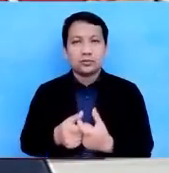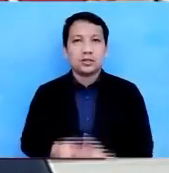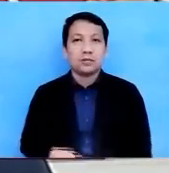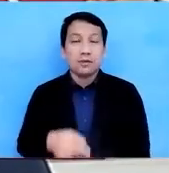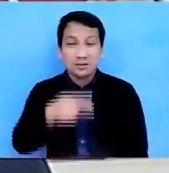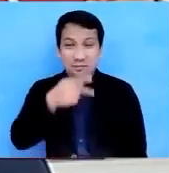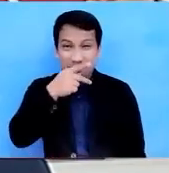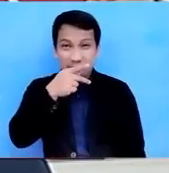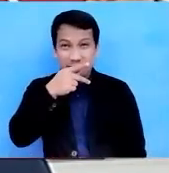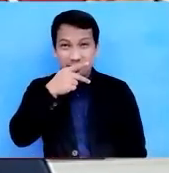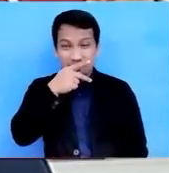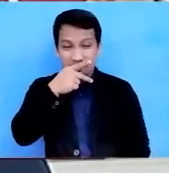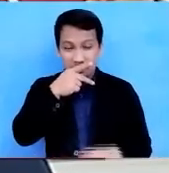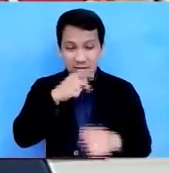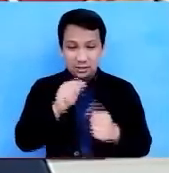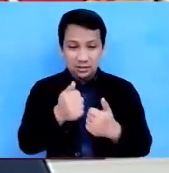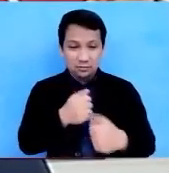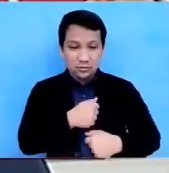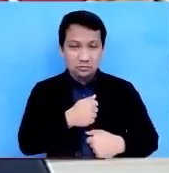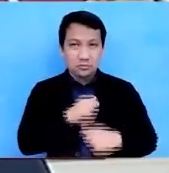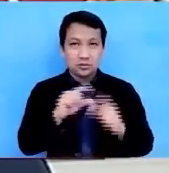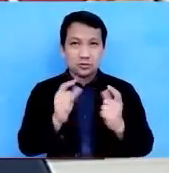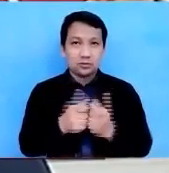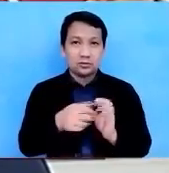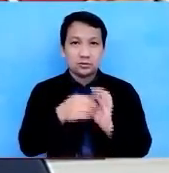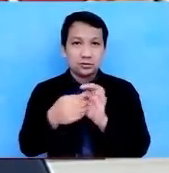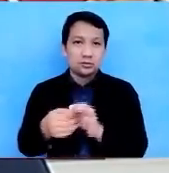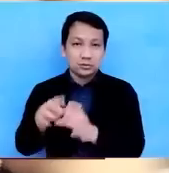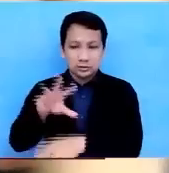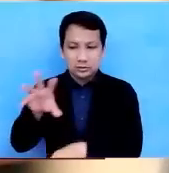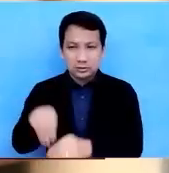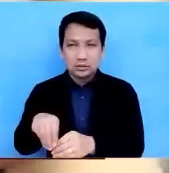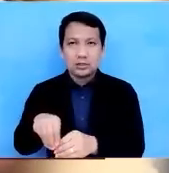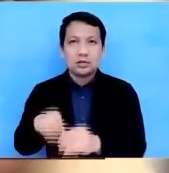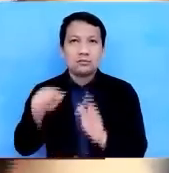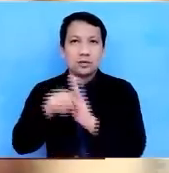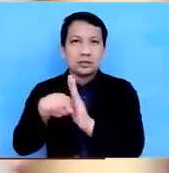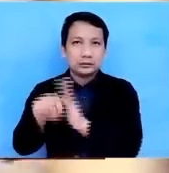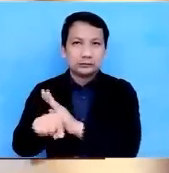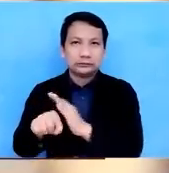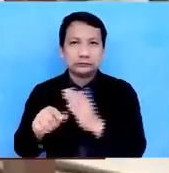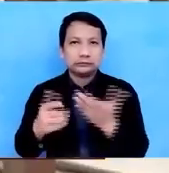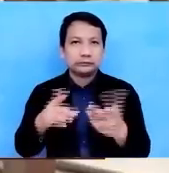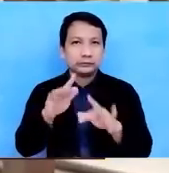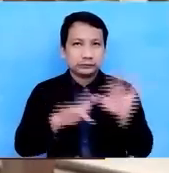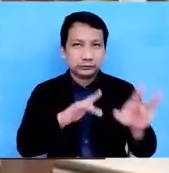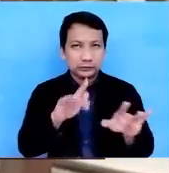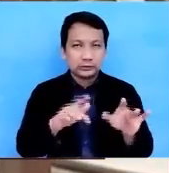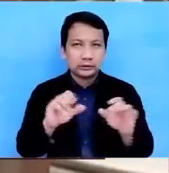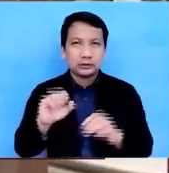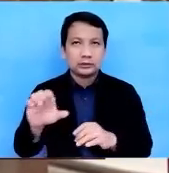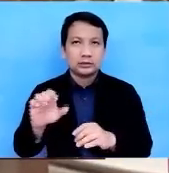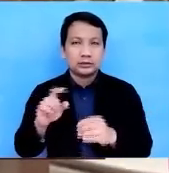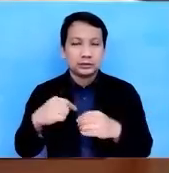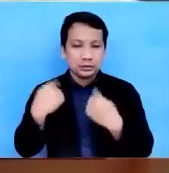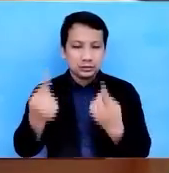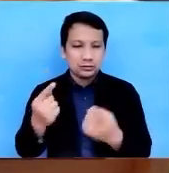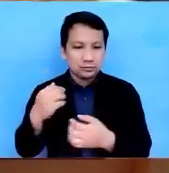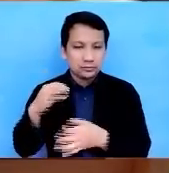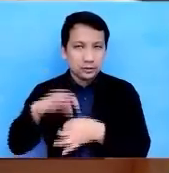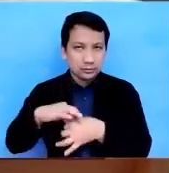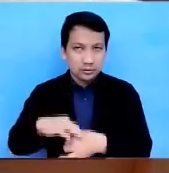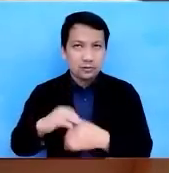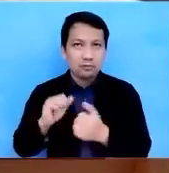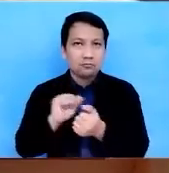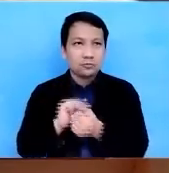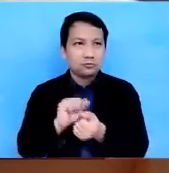ito, syempre based on record natin, ay involved din sa mga murder cases, sa mga harassment cases, especially during elections. Pwede rin